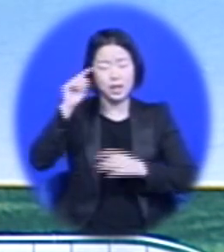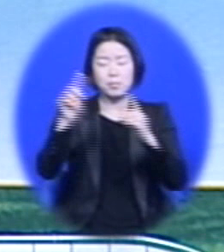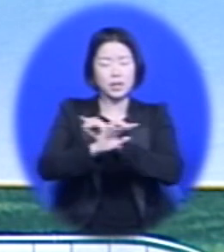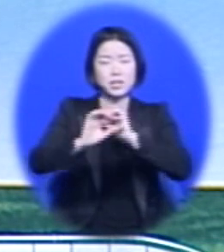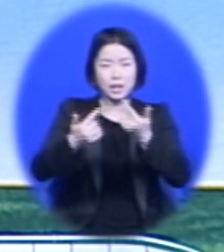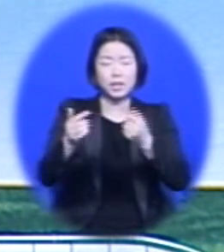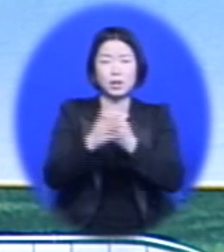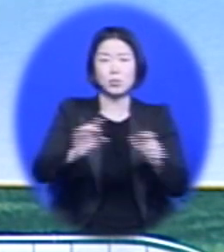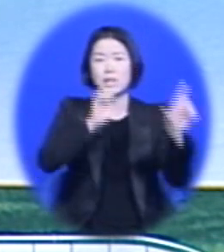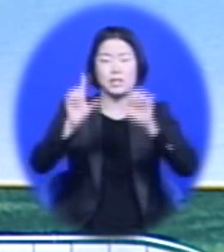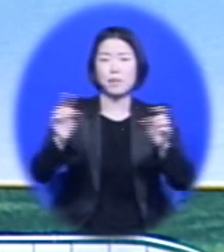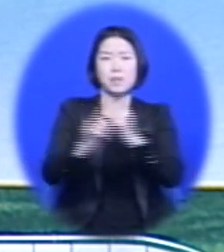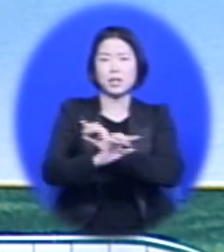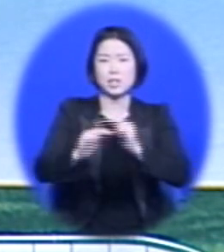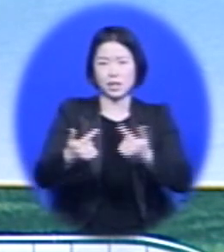바뀌는 겁니다.